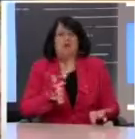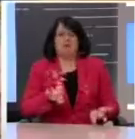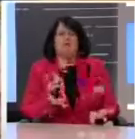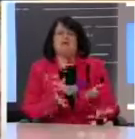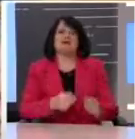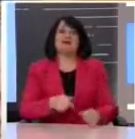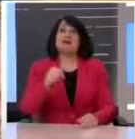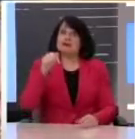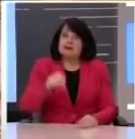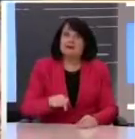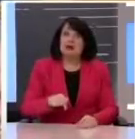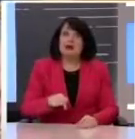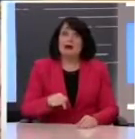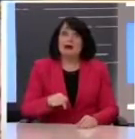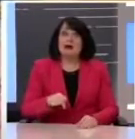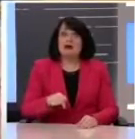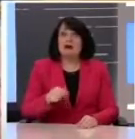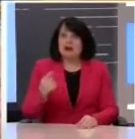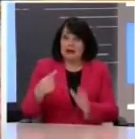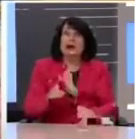Και σήμερα έχουμε την εικόνα,